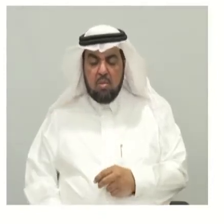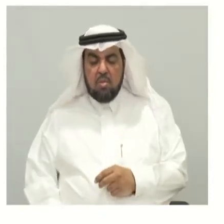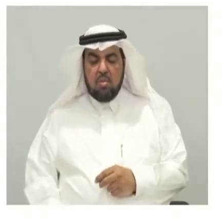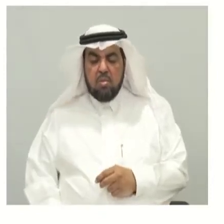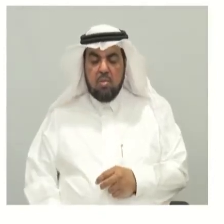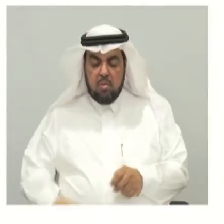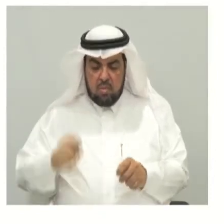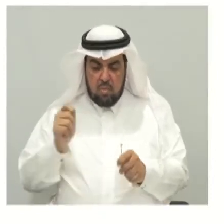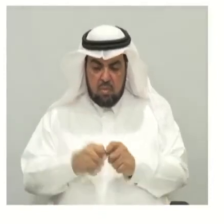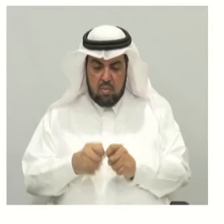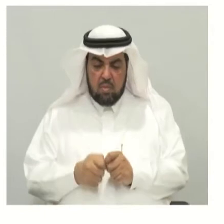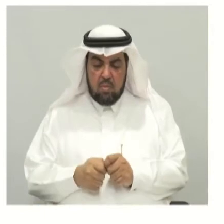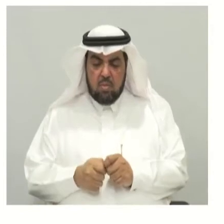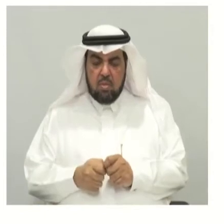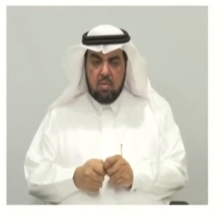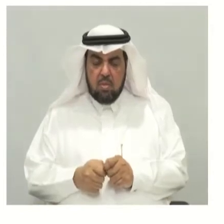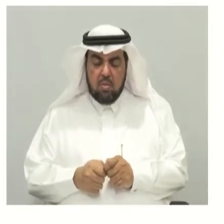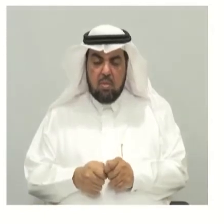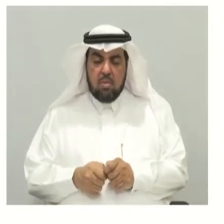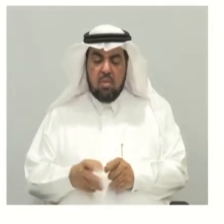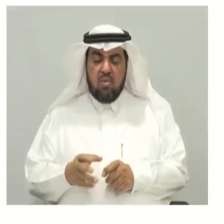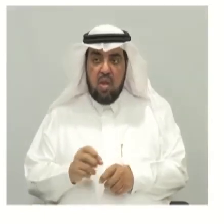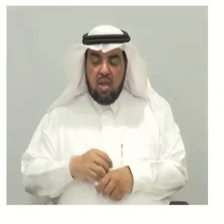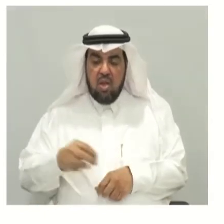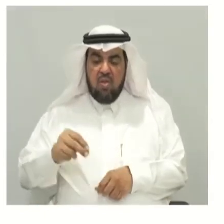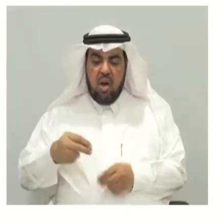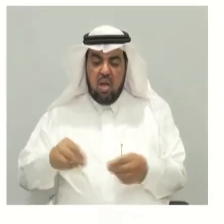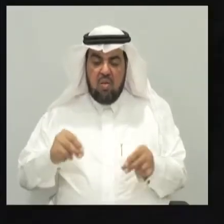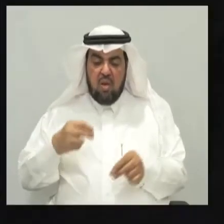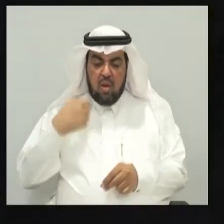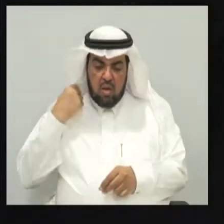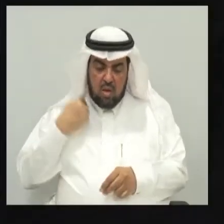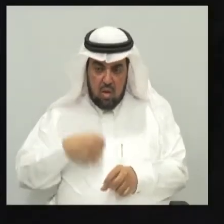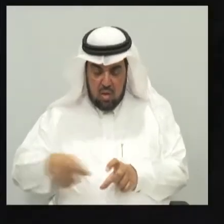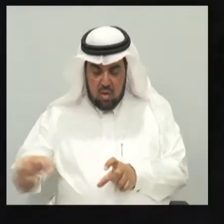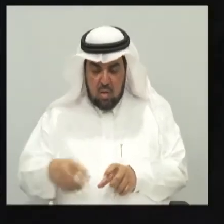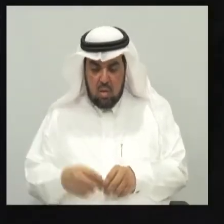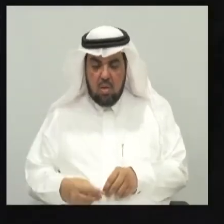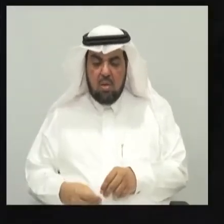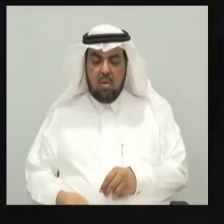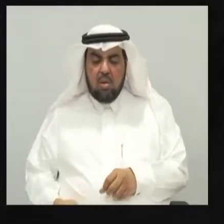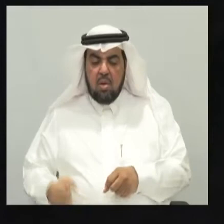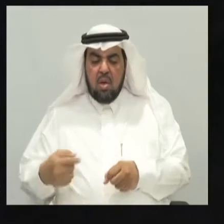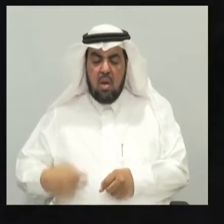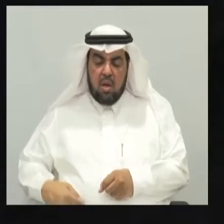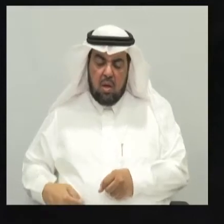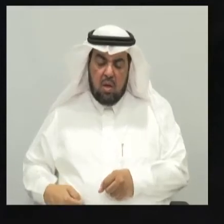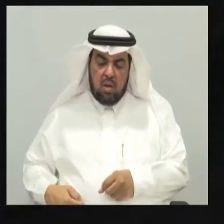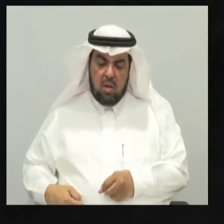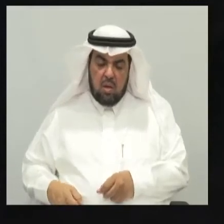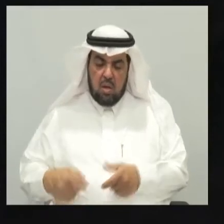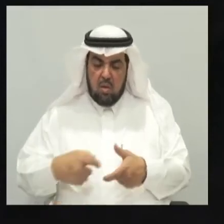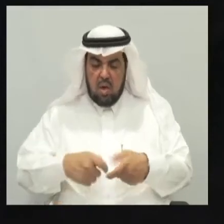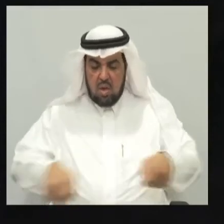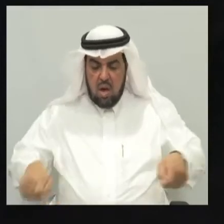هذه الفلزات ممكن أسوي فيها صفائح، عندما أسحبها ممكن أقوم بعملية عمل ماذا؟ أسلاك